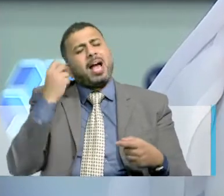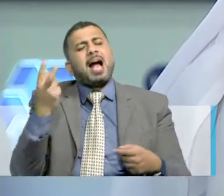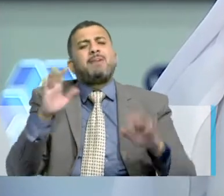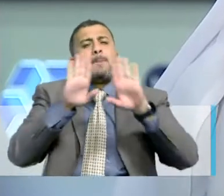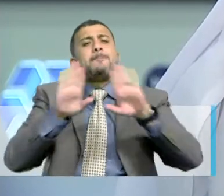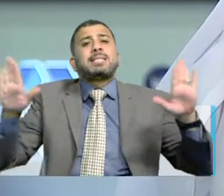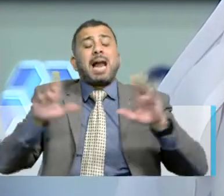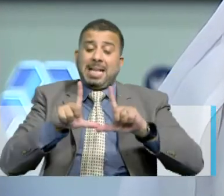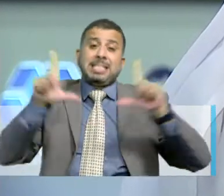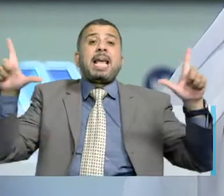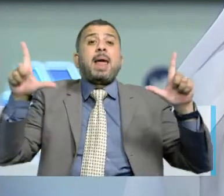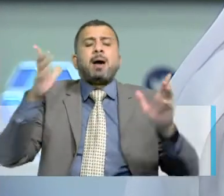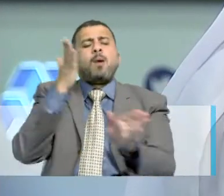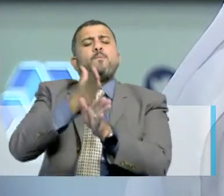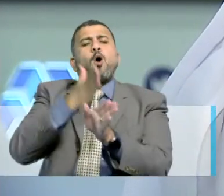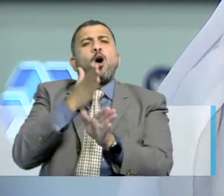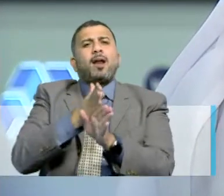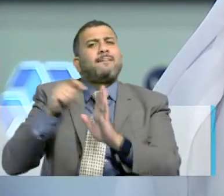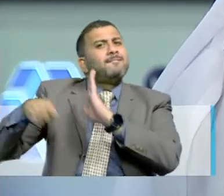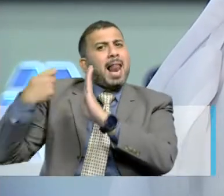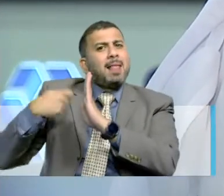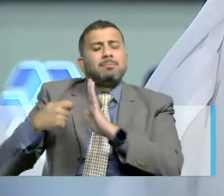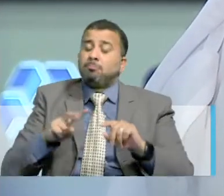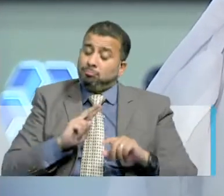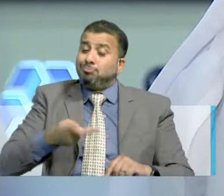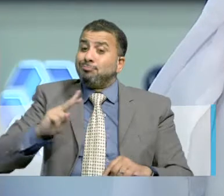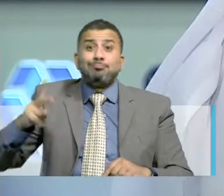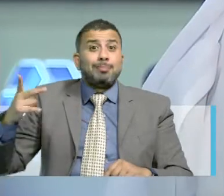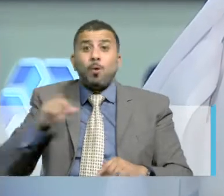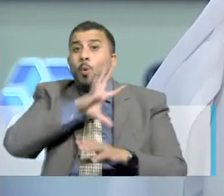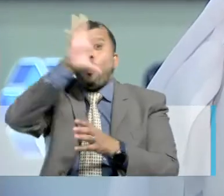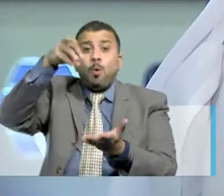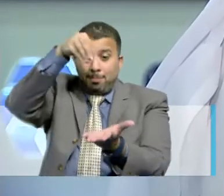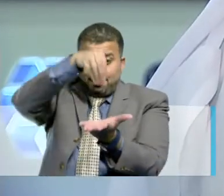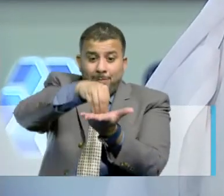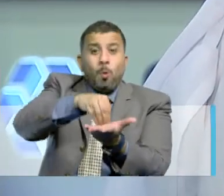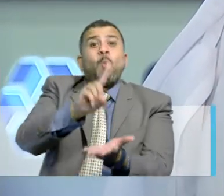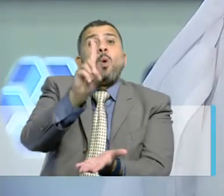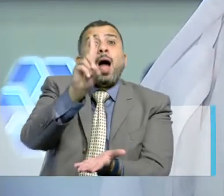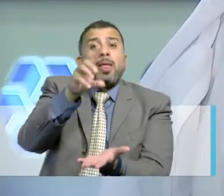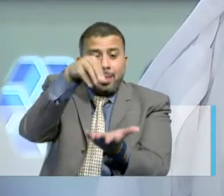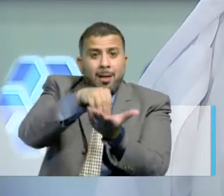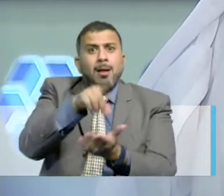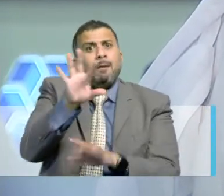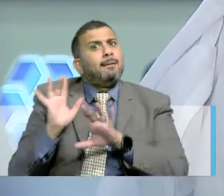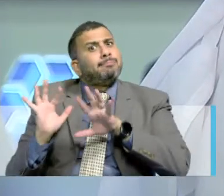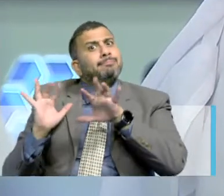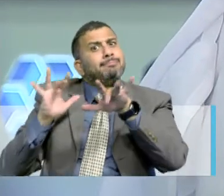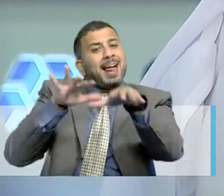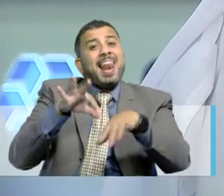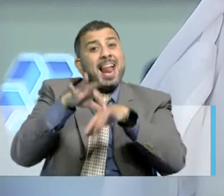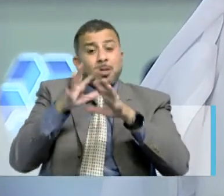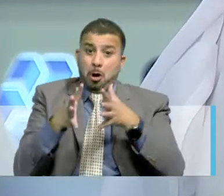السينما، الإخراج، كل ذلك التنوع اليوم نجده في مكان واحد، ونجد أن إقبال الناس على هذه الفعاليات كبير